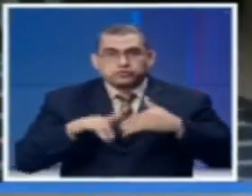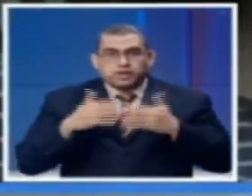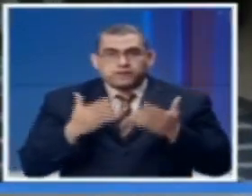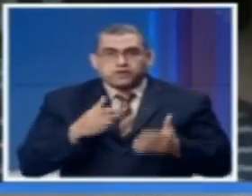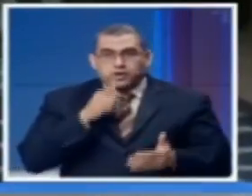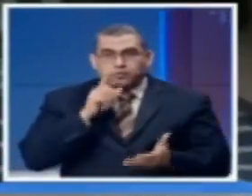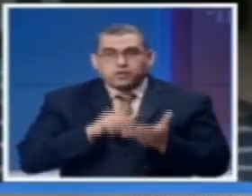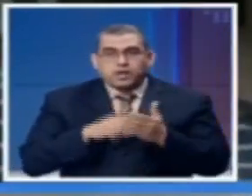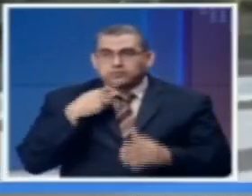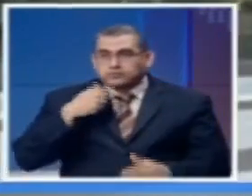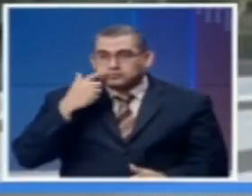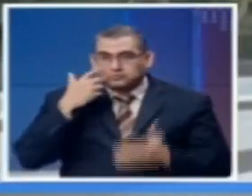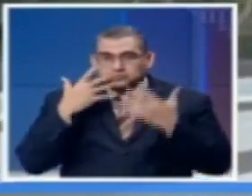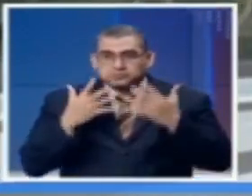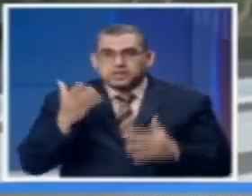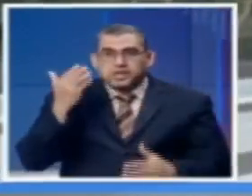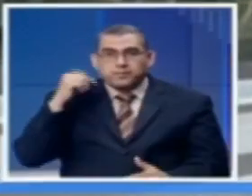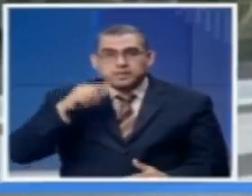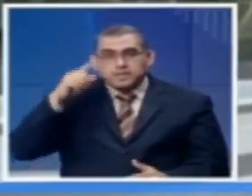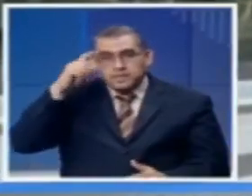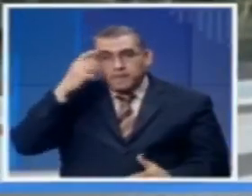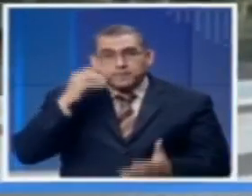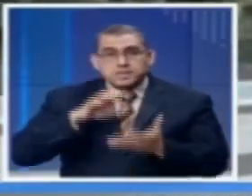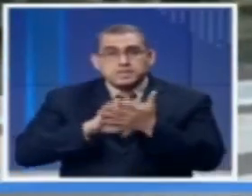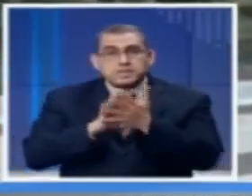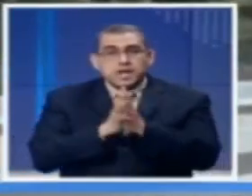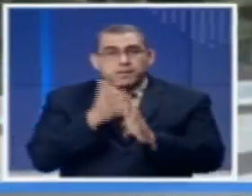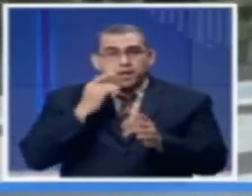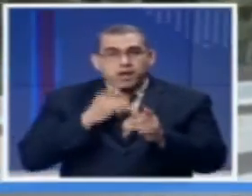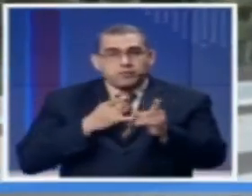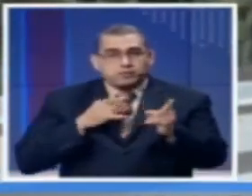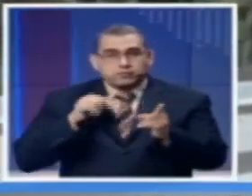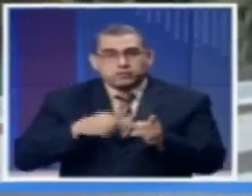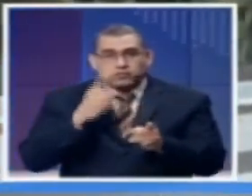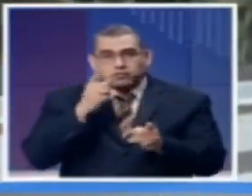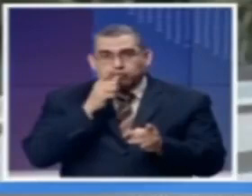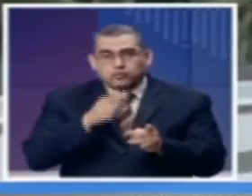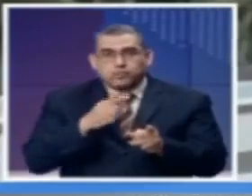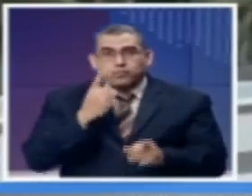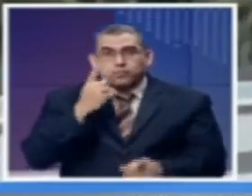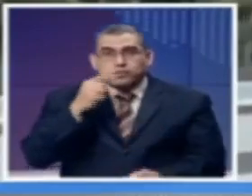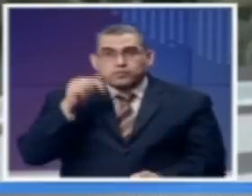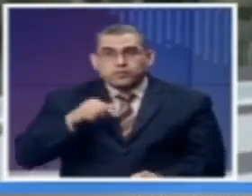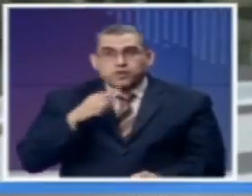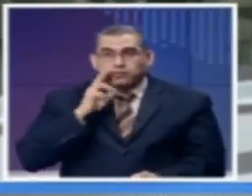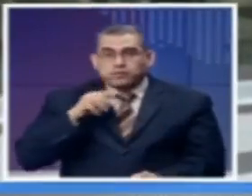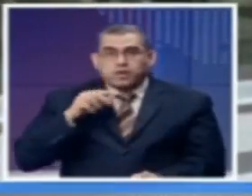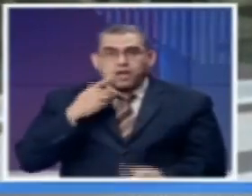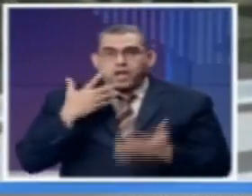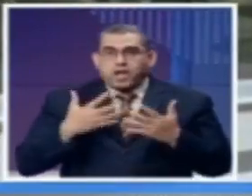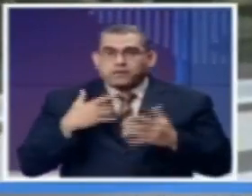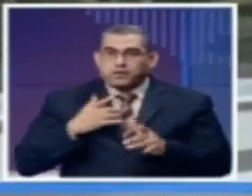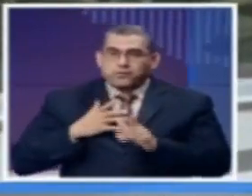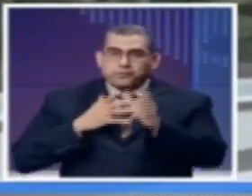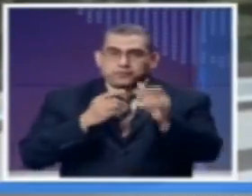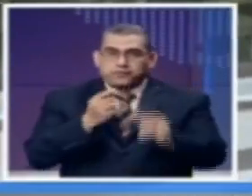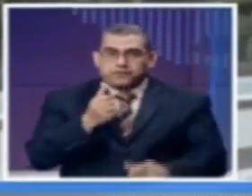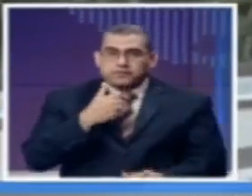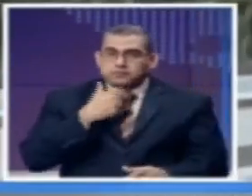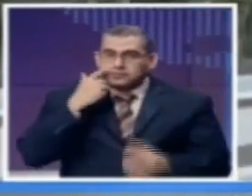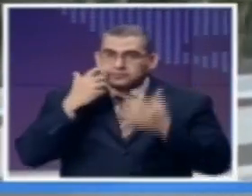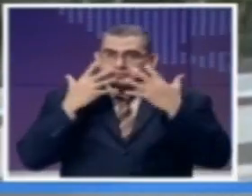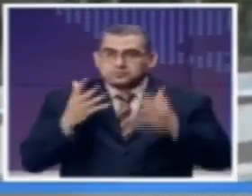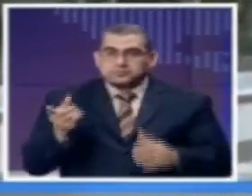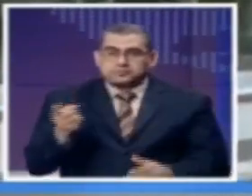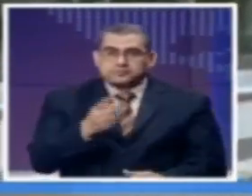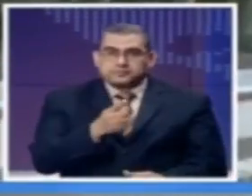بقت أحلى بكتير. يعني ابتدت الزحمة وابتدت العربيات وابتدت لكن دلوقتي بقت أجمل، جميلة